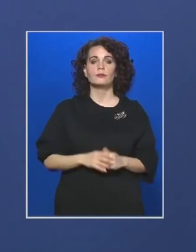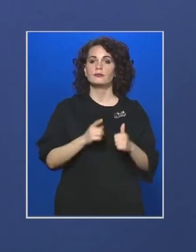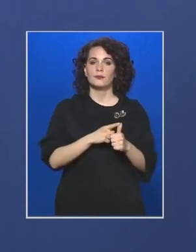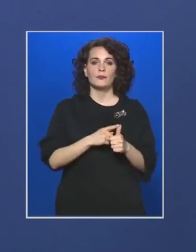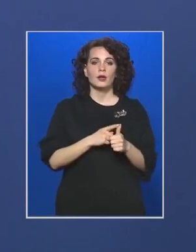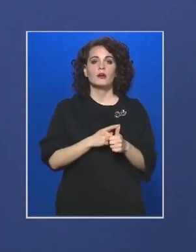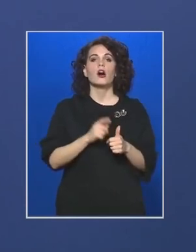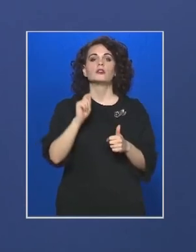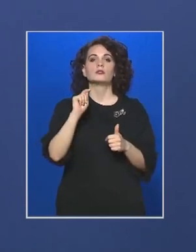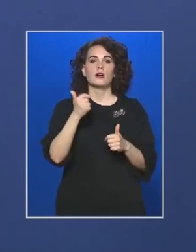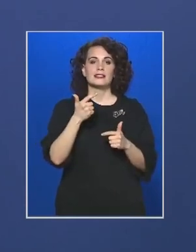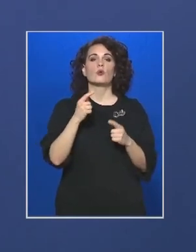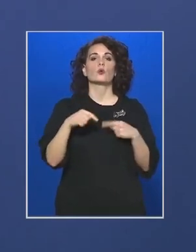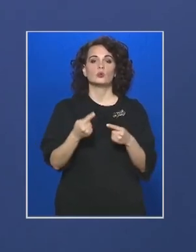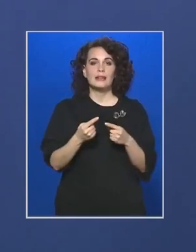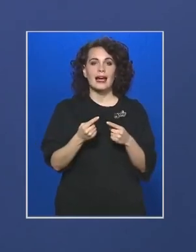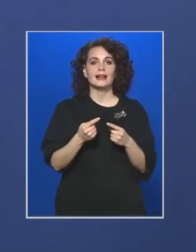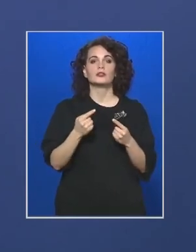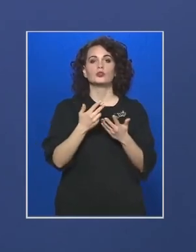a taxisok után további